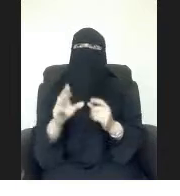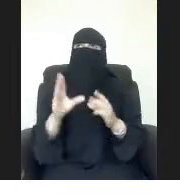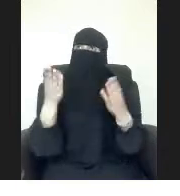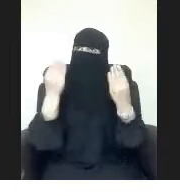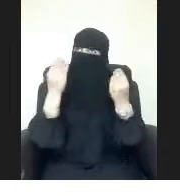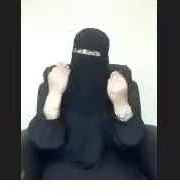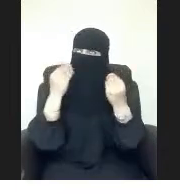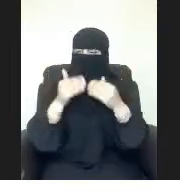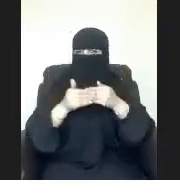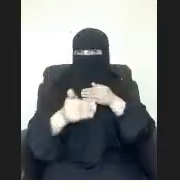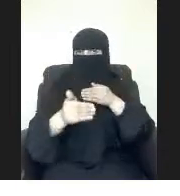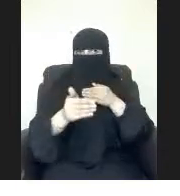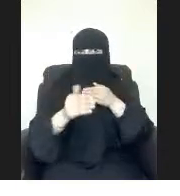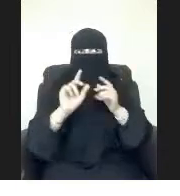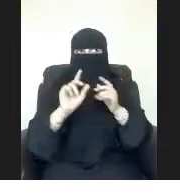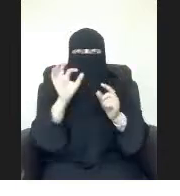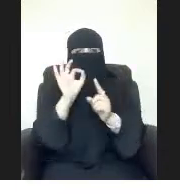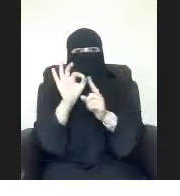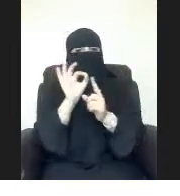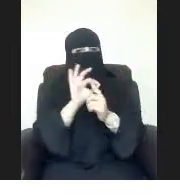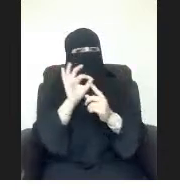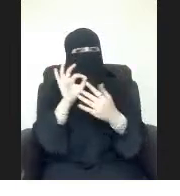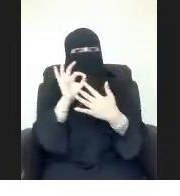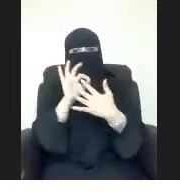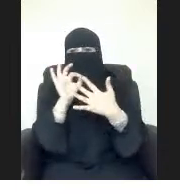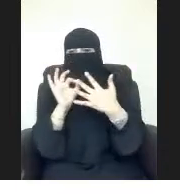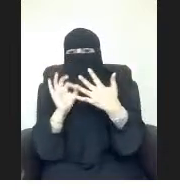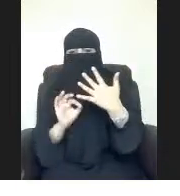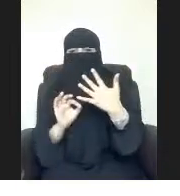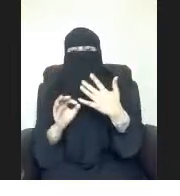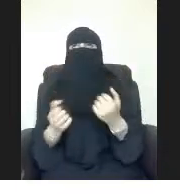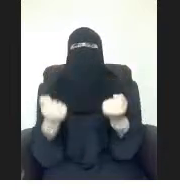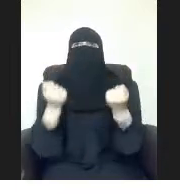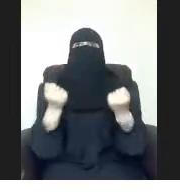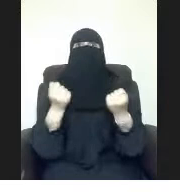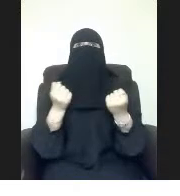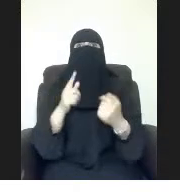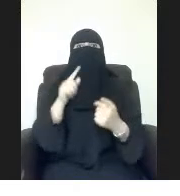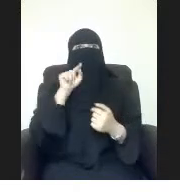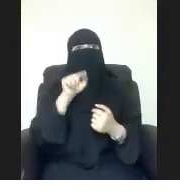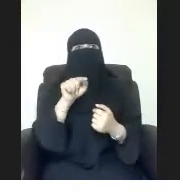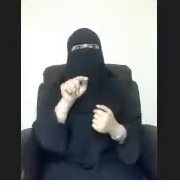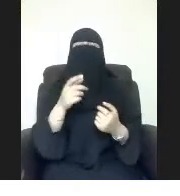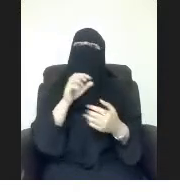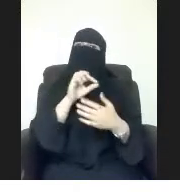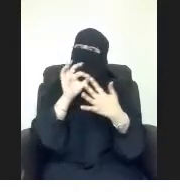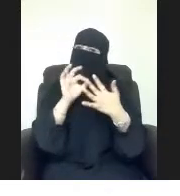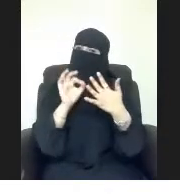قوة. كيف نستثمر نقاط القوة هذه لنقدم تعليما فعالا؟